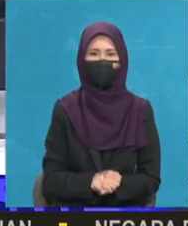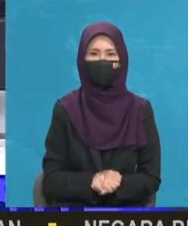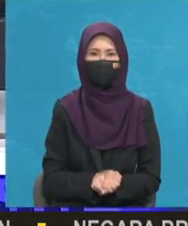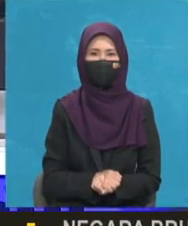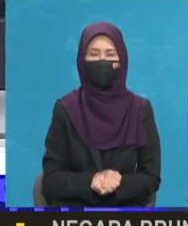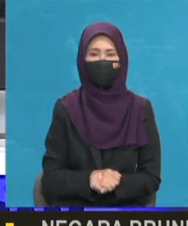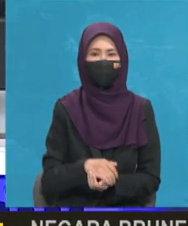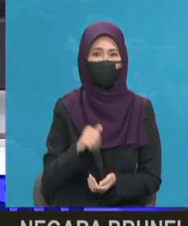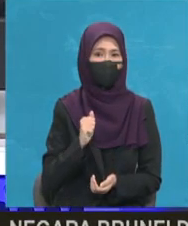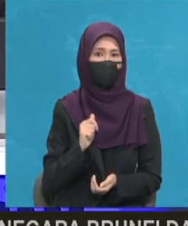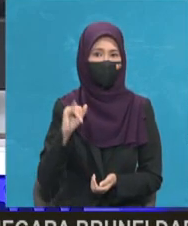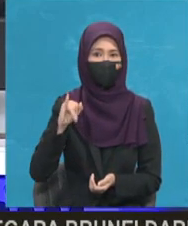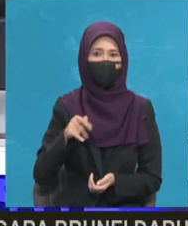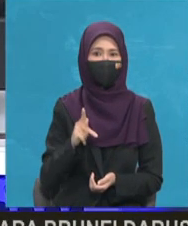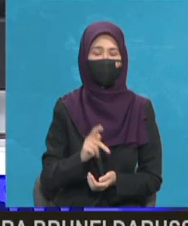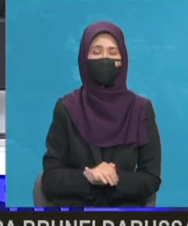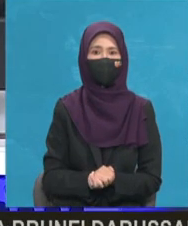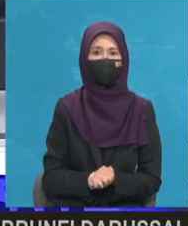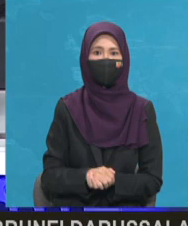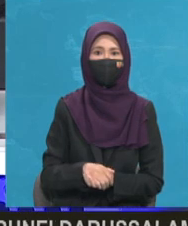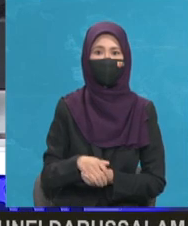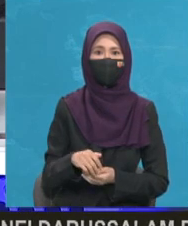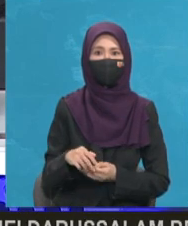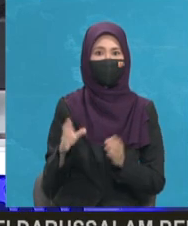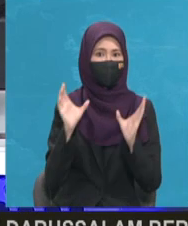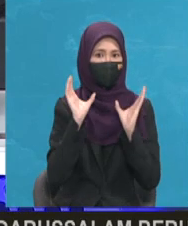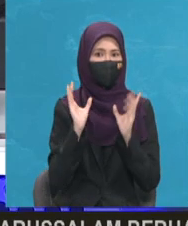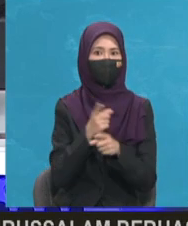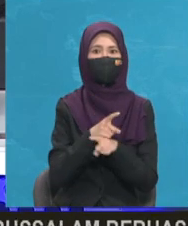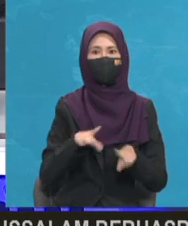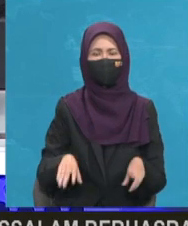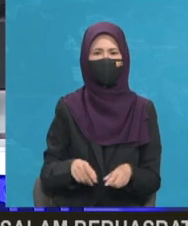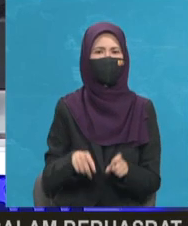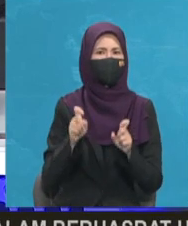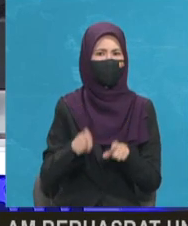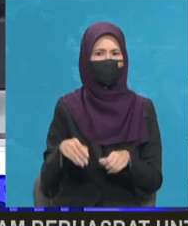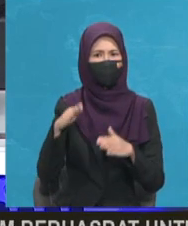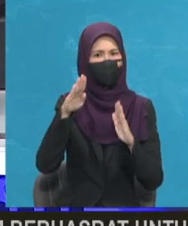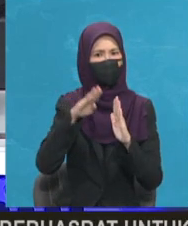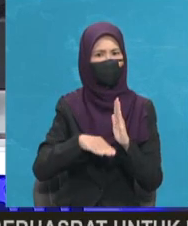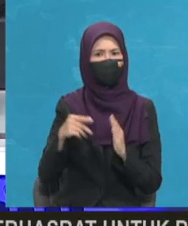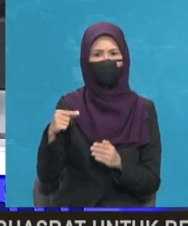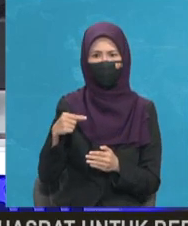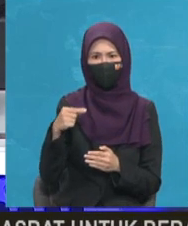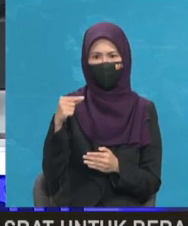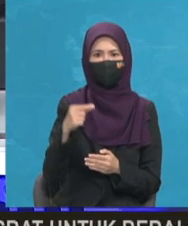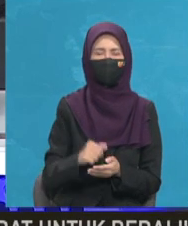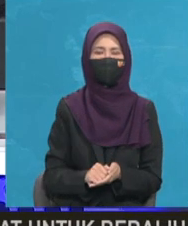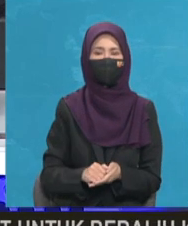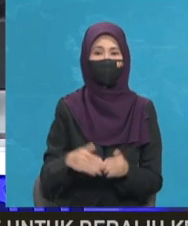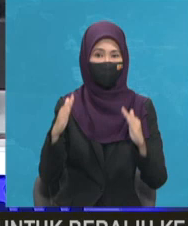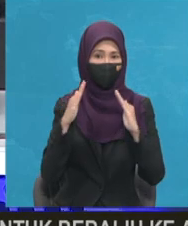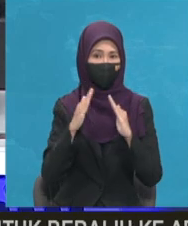Hai sebagai anggota masyarakat antara bangsa yang bertanggung jawab negara Brunei Darussalam perlu mengurangkan pelepasan gas rumah hijau JYJ